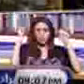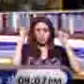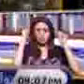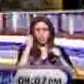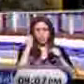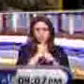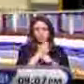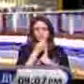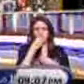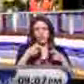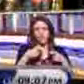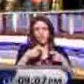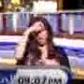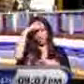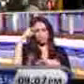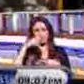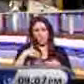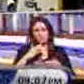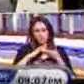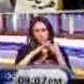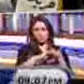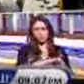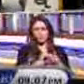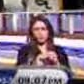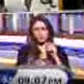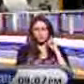لقمة العيش.